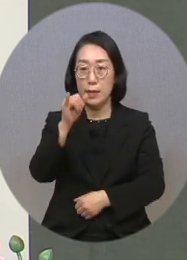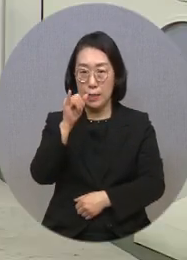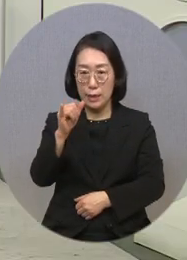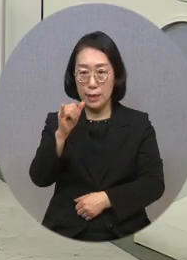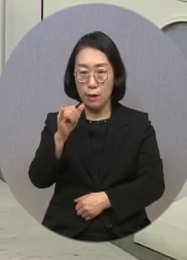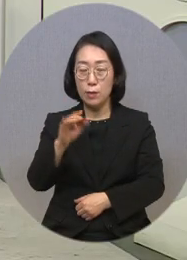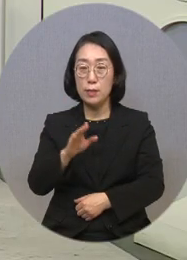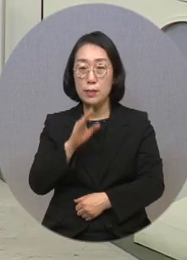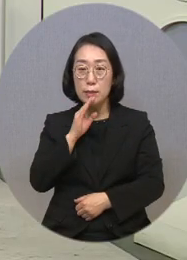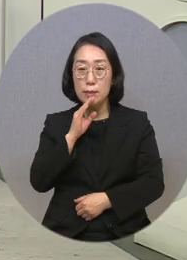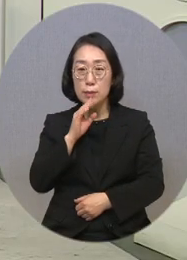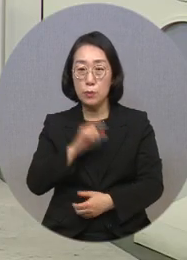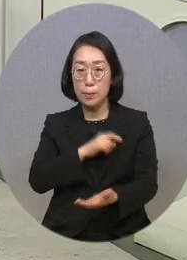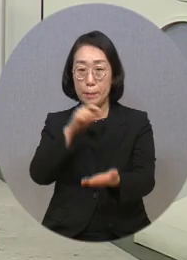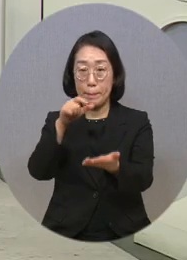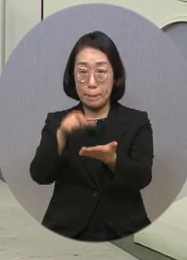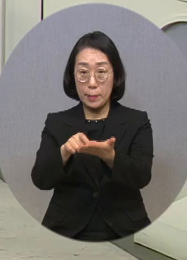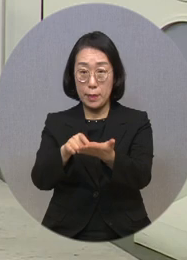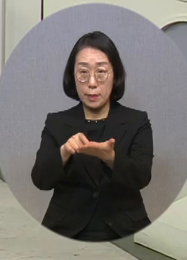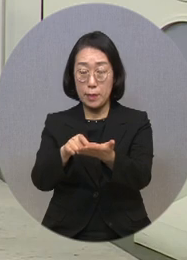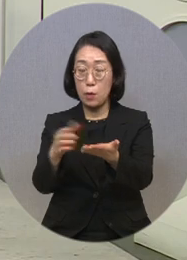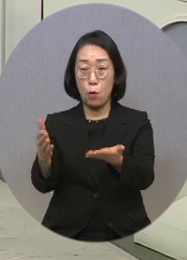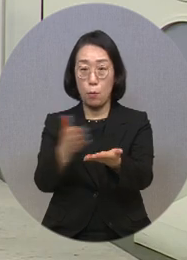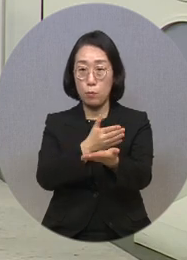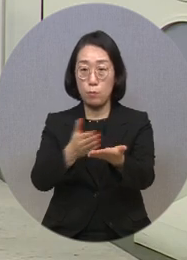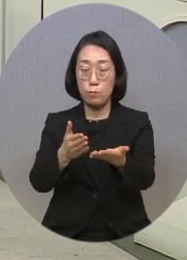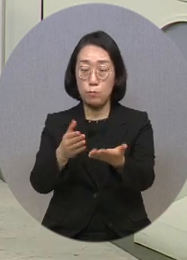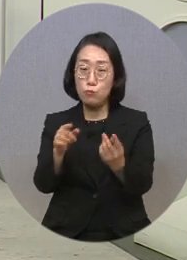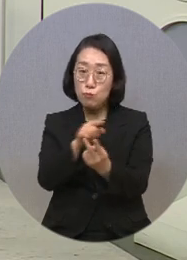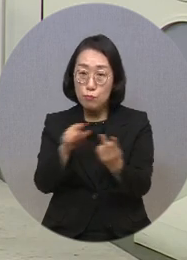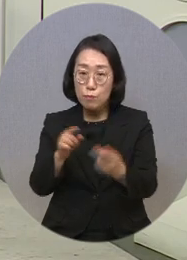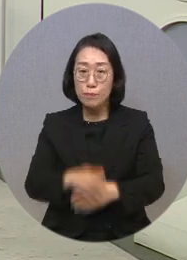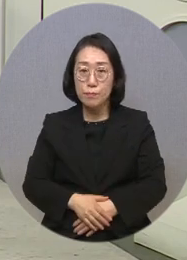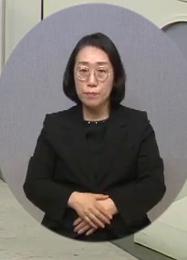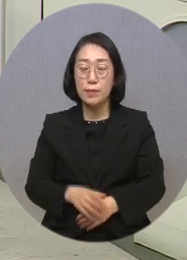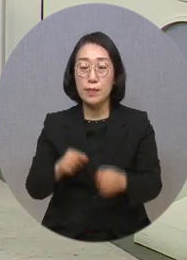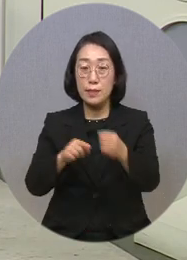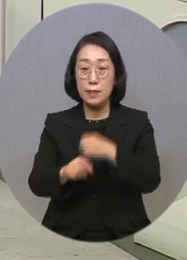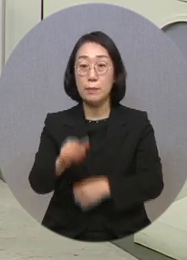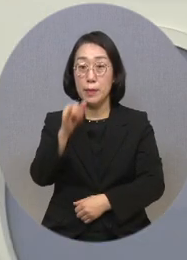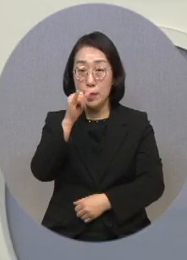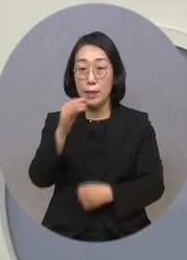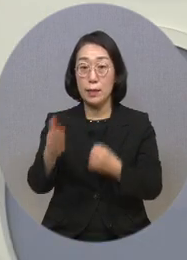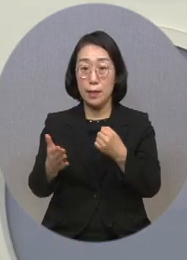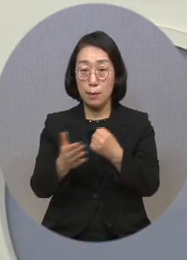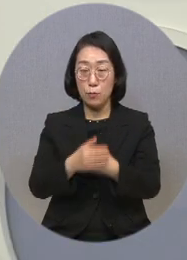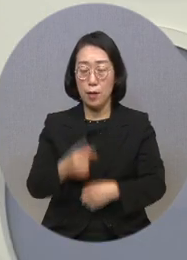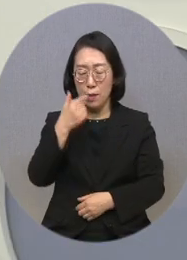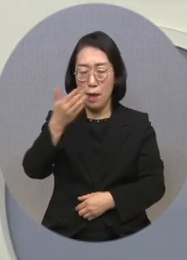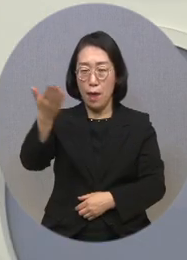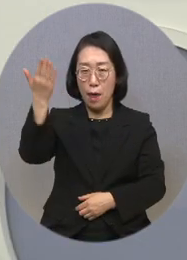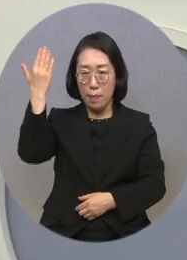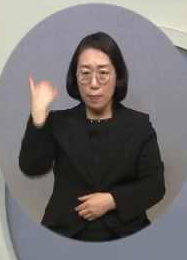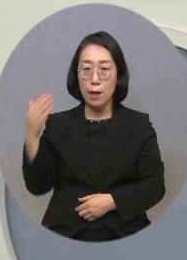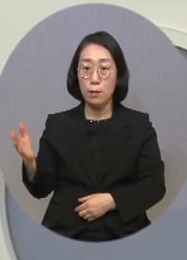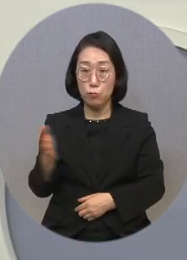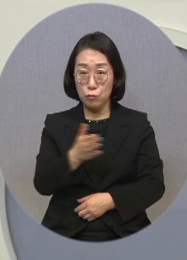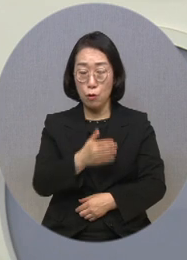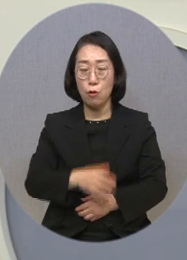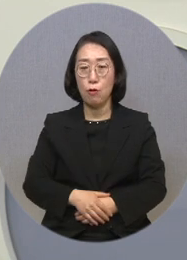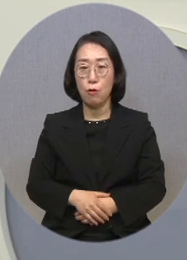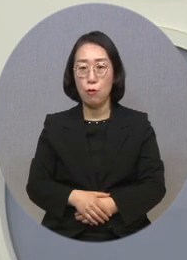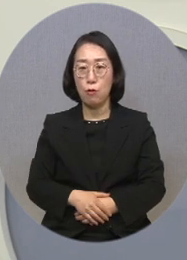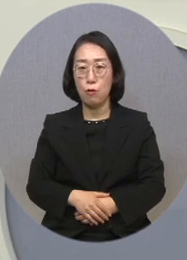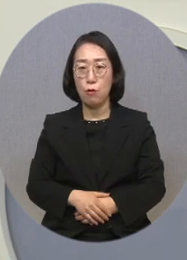뿐이지 표기가 돼 있는 건 아닌가요? 뜻이 담겨져 있어가지고 예전부터